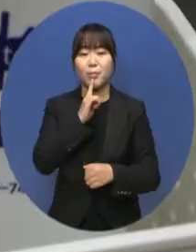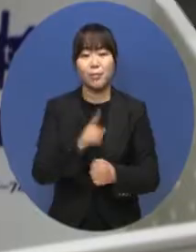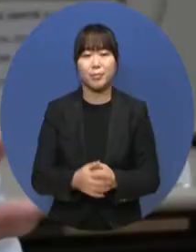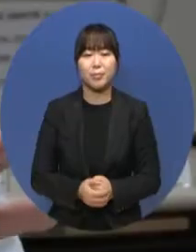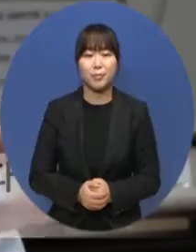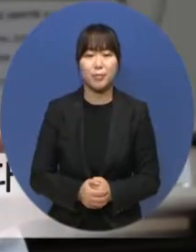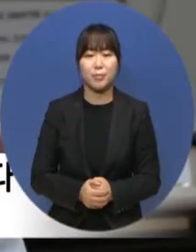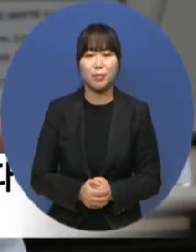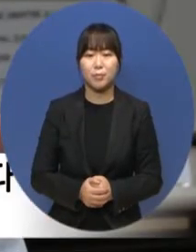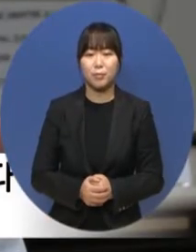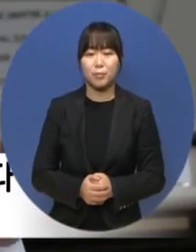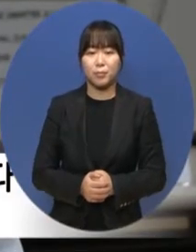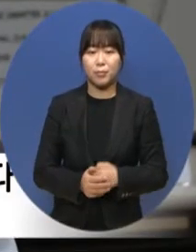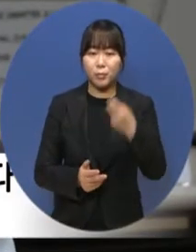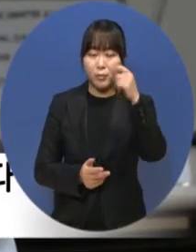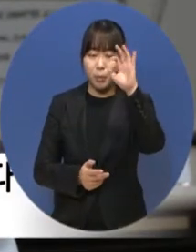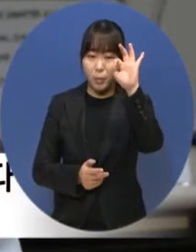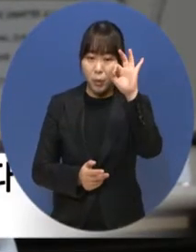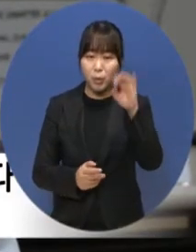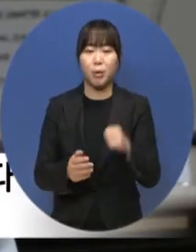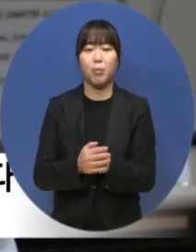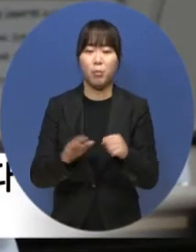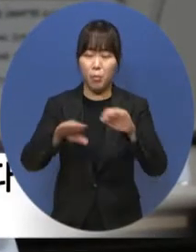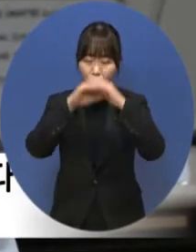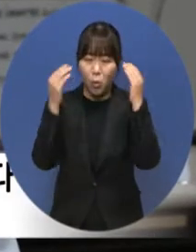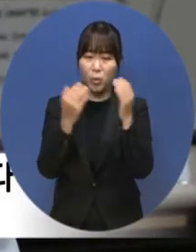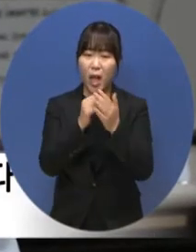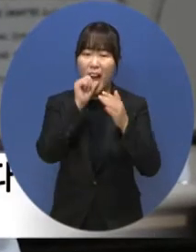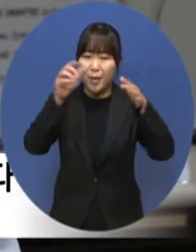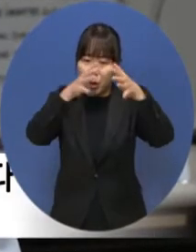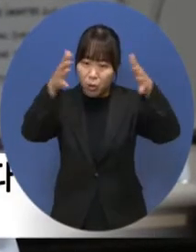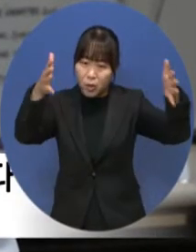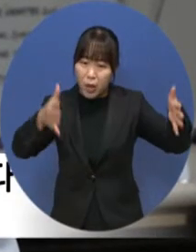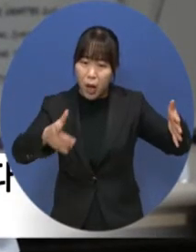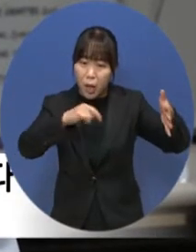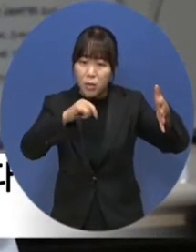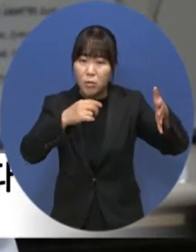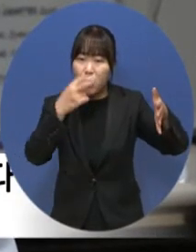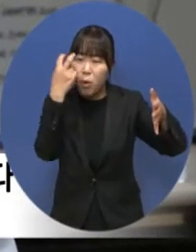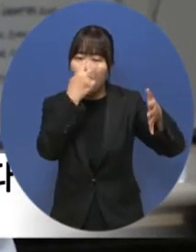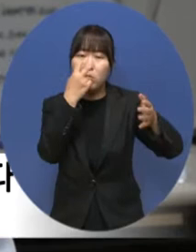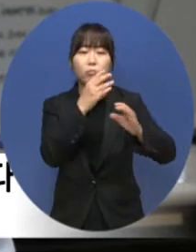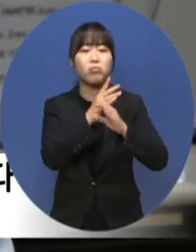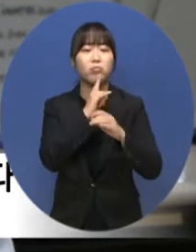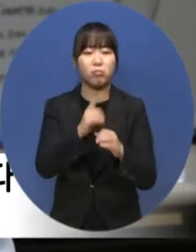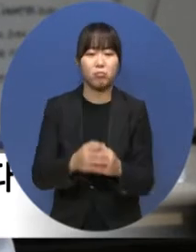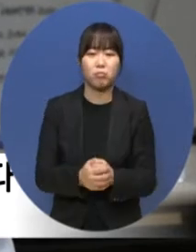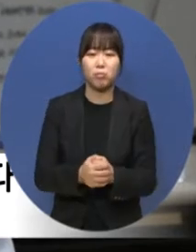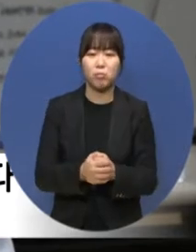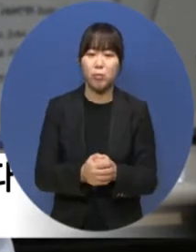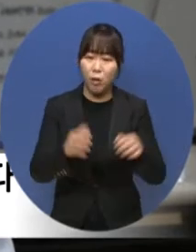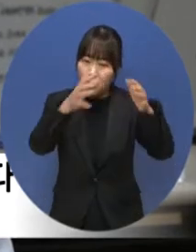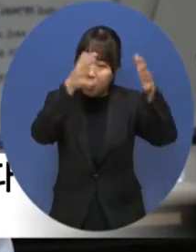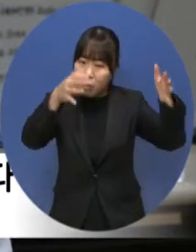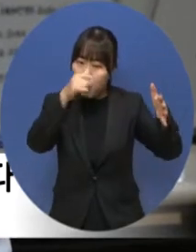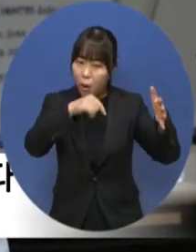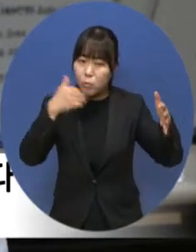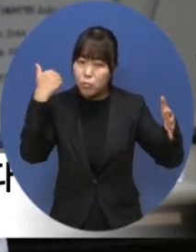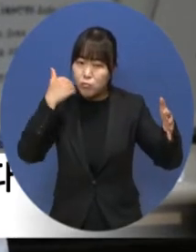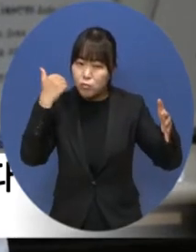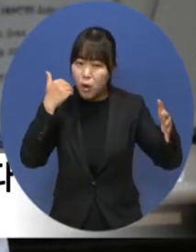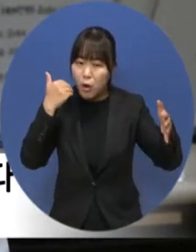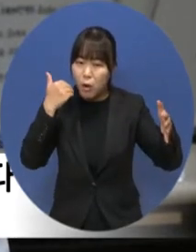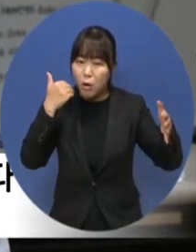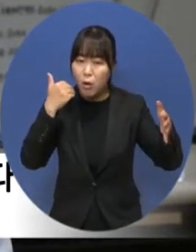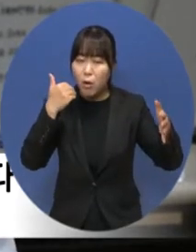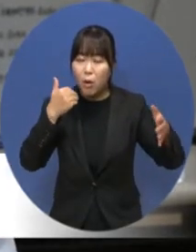있습니다. TV에서 보니까 전부 컨테이너 박스 안에서 검사를 하고 있더라고요. 그 컨테이너 박스 안에 누가